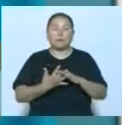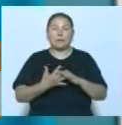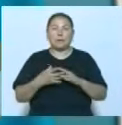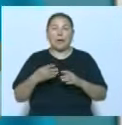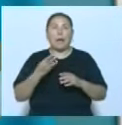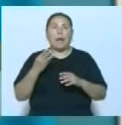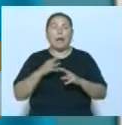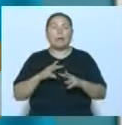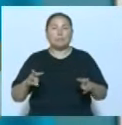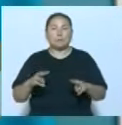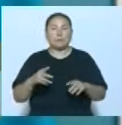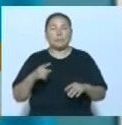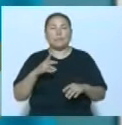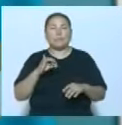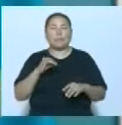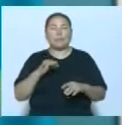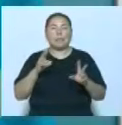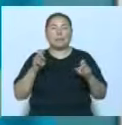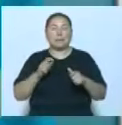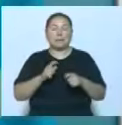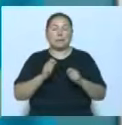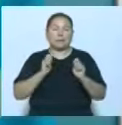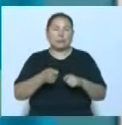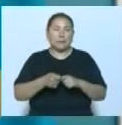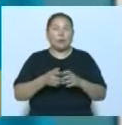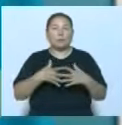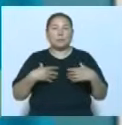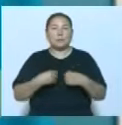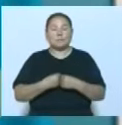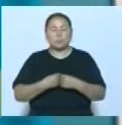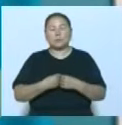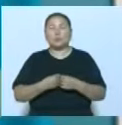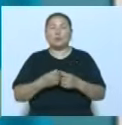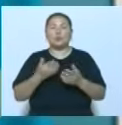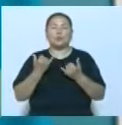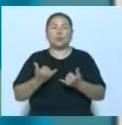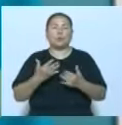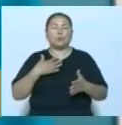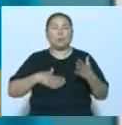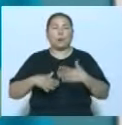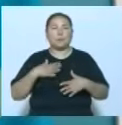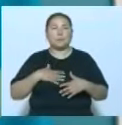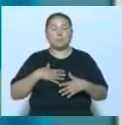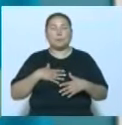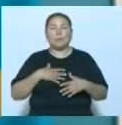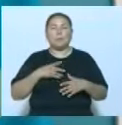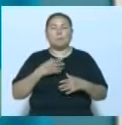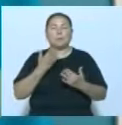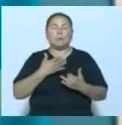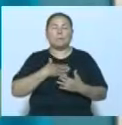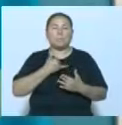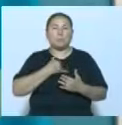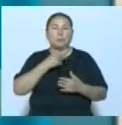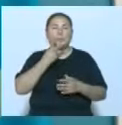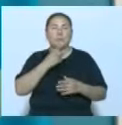болып, алтын белгі иегері атандым. Бұл отбасымыз үшін үлкен қуаныш. Себебі менен үлкен екі апам да алтын